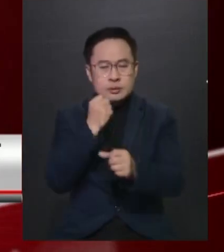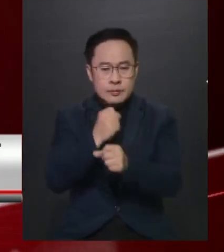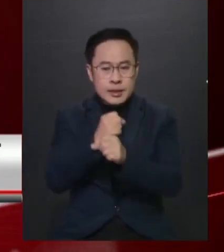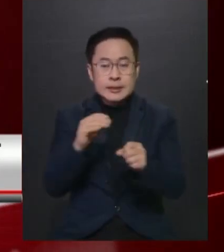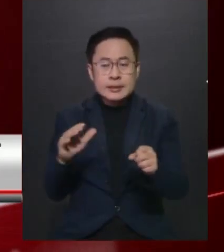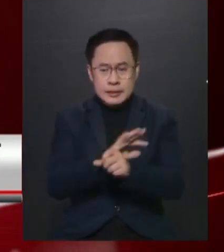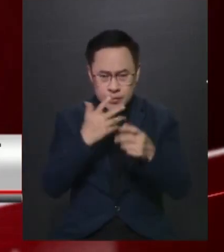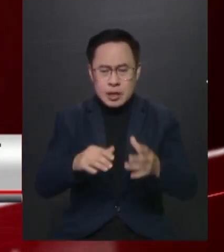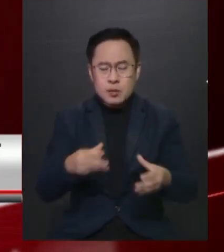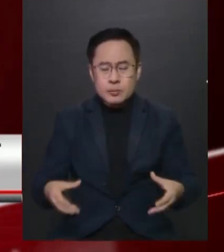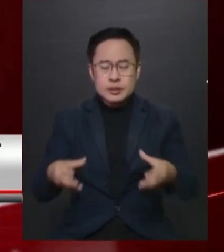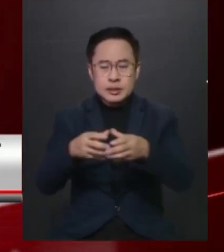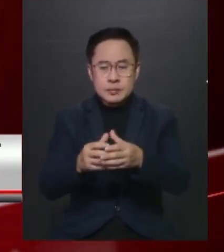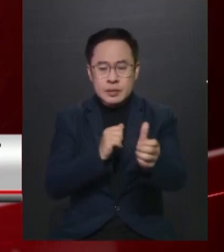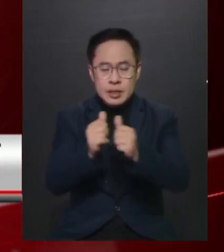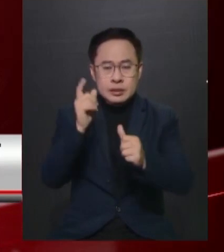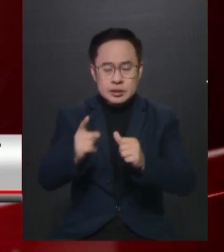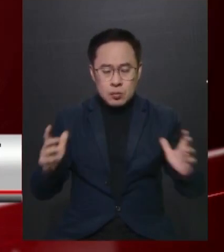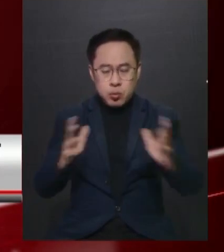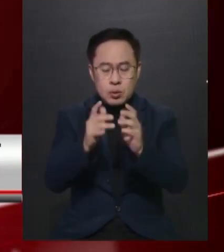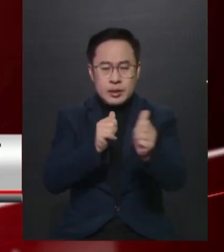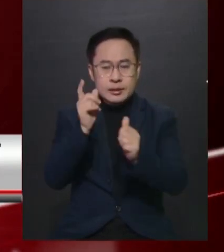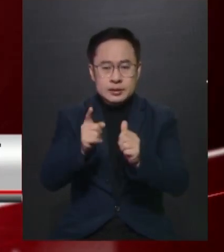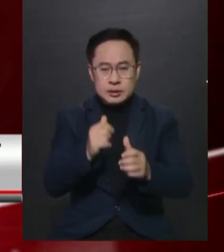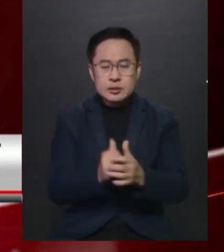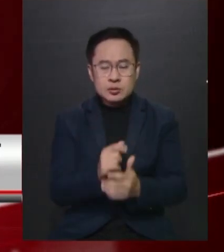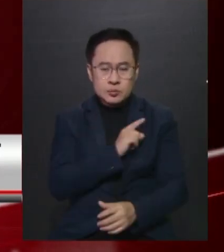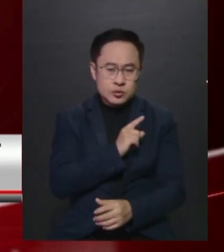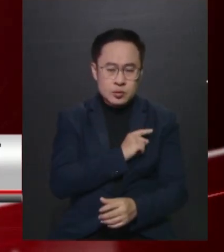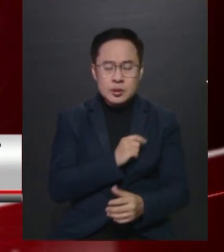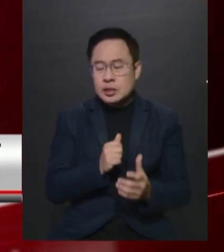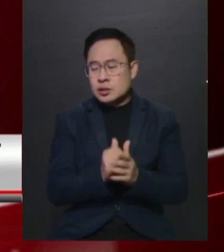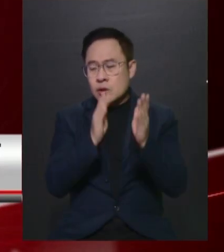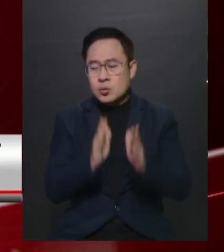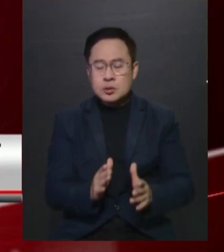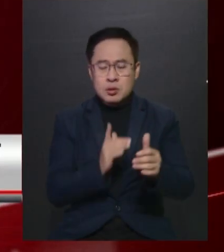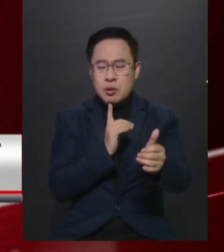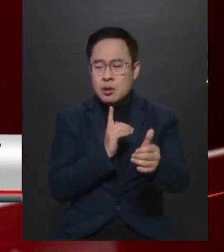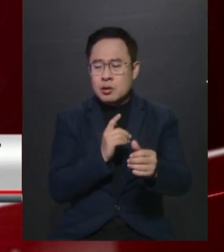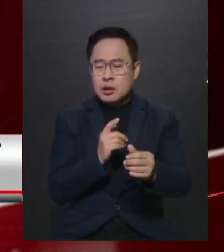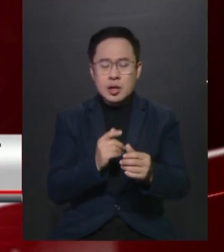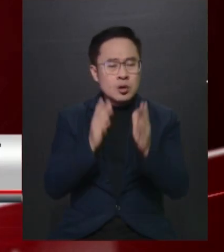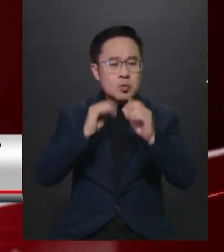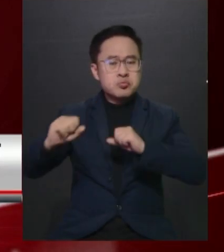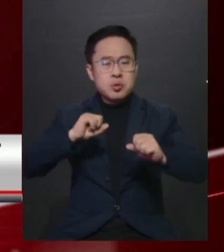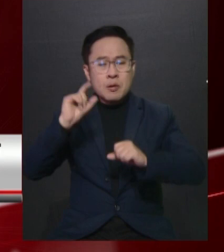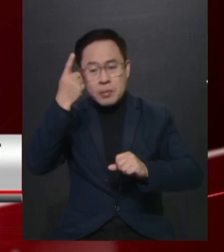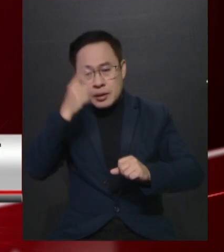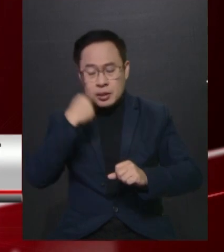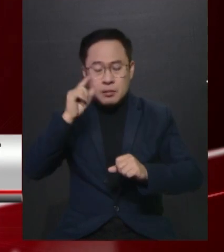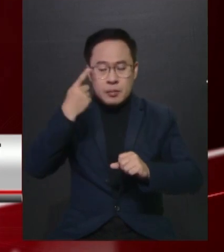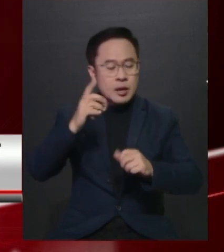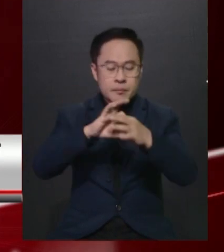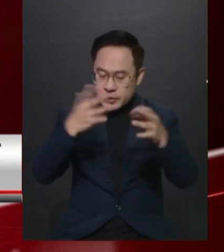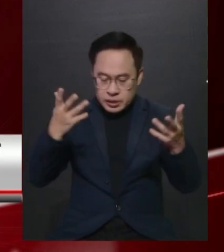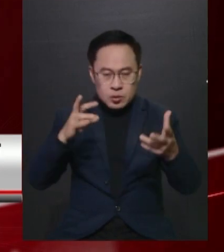คือไปถึงหน้างานแล้วเนี่ยจะไม่มันก็อย่างที่มาโน่บอกไม่มีข้ออ้างแล้วจะเรียกตัวมาไม่เต็มหรือว่าอากาศที่หนาวแล้วก็ตามเนี่ยมือทำการบ้านแล้วก็เตรียมความพร้อ